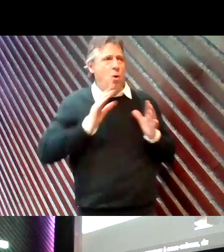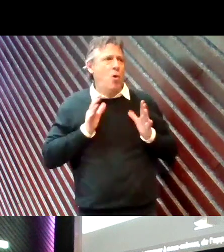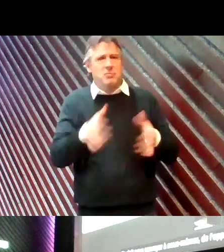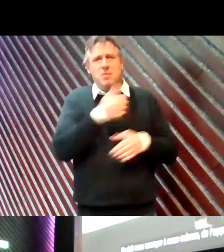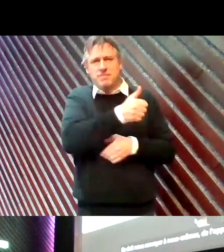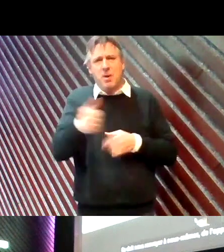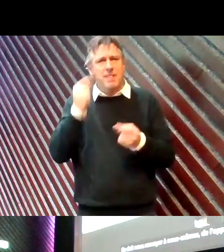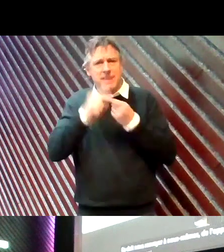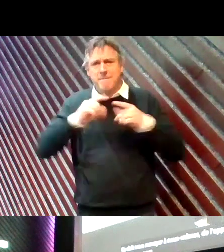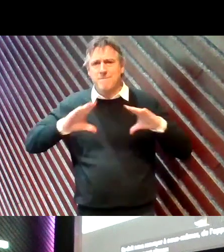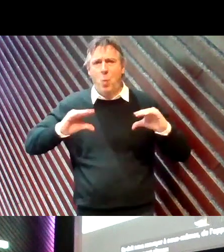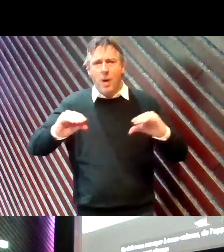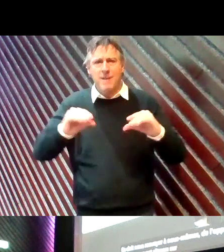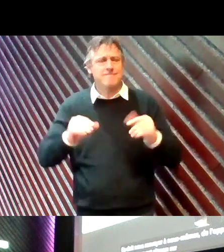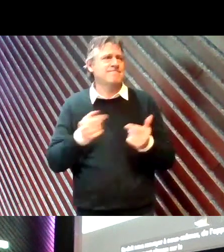des dispositifs.